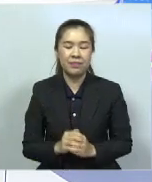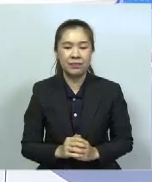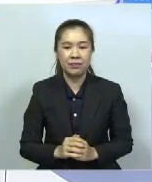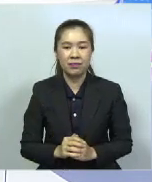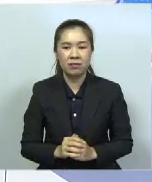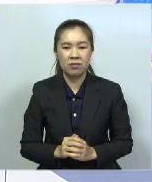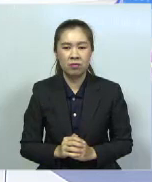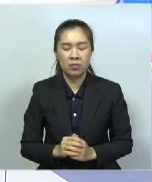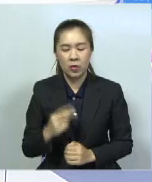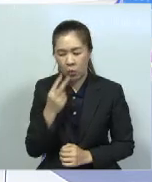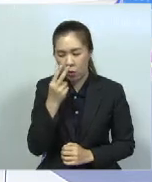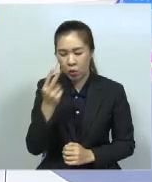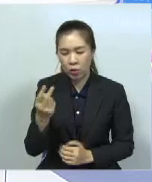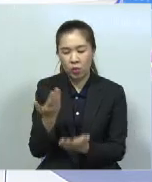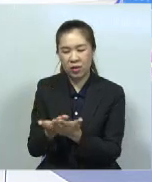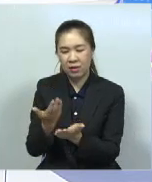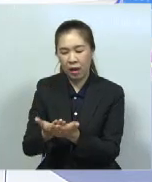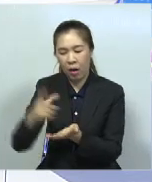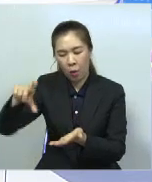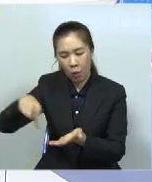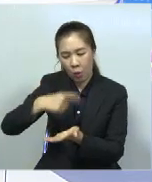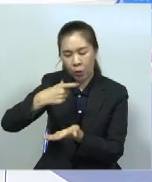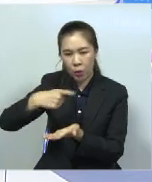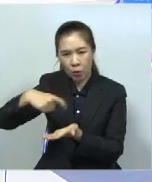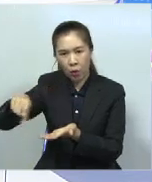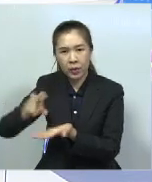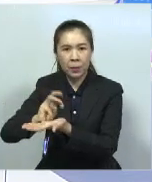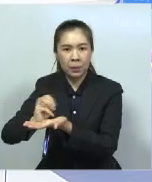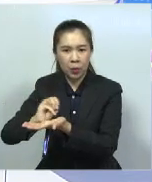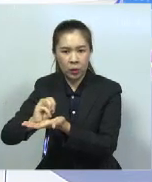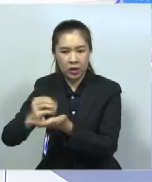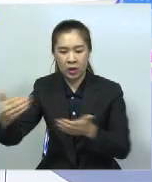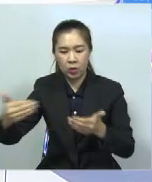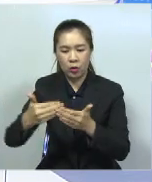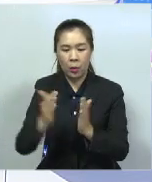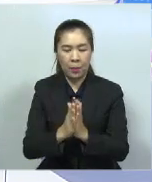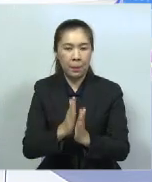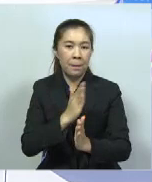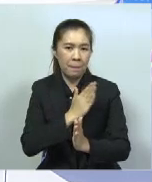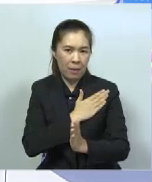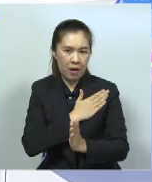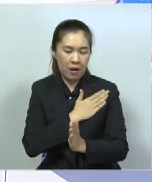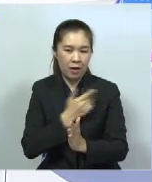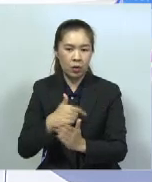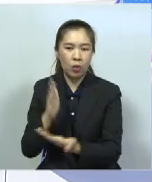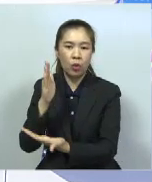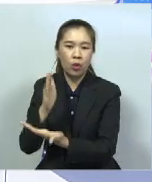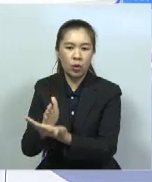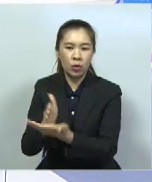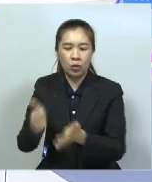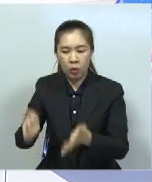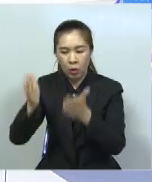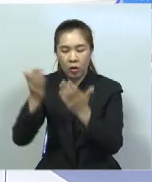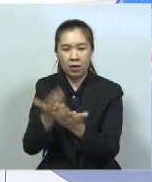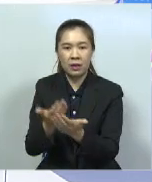งค่ะหลังจากพบความผิดเส้นทางการเงินโอนไปยังมูลนิธิและพระธรรมชโยพร้อมอายัดทรัพย์สินและอาคารรวมๆแล้วเนี่ย